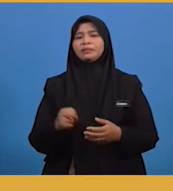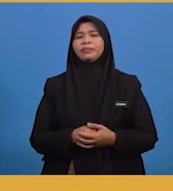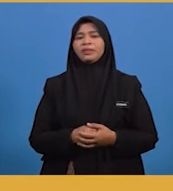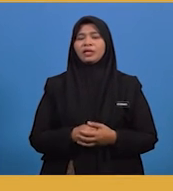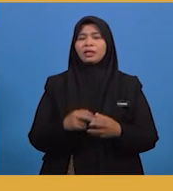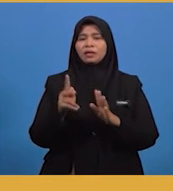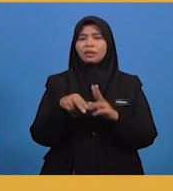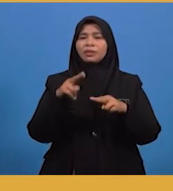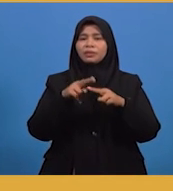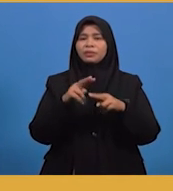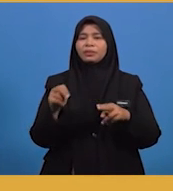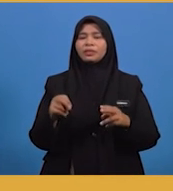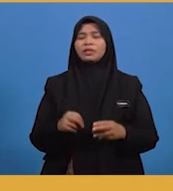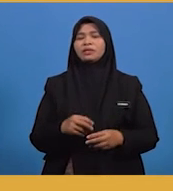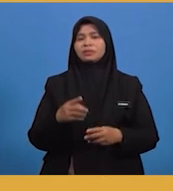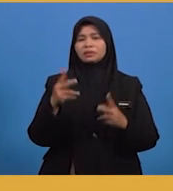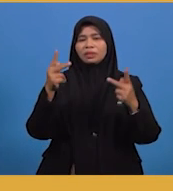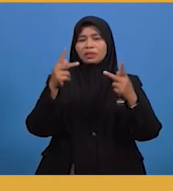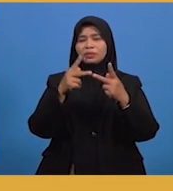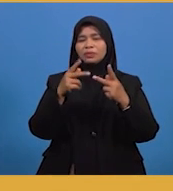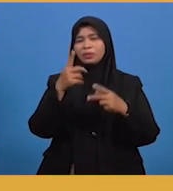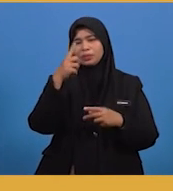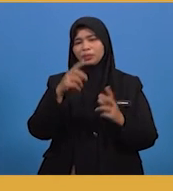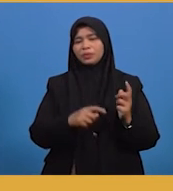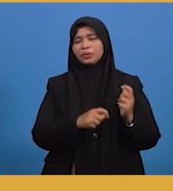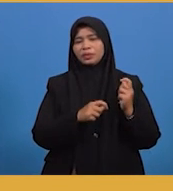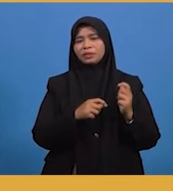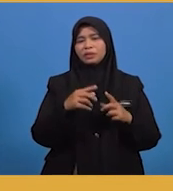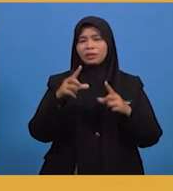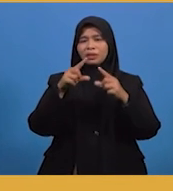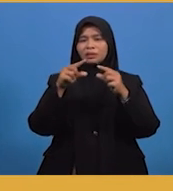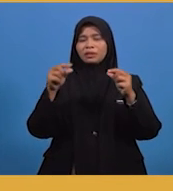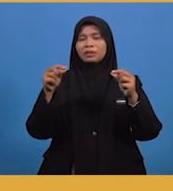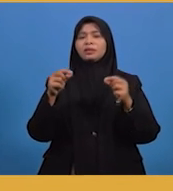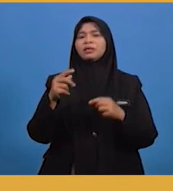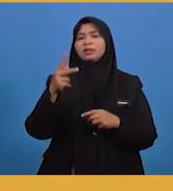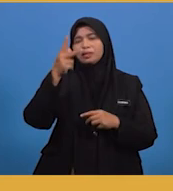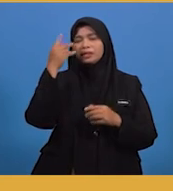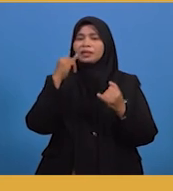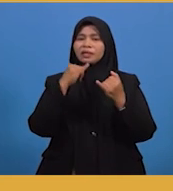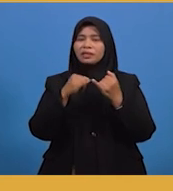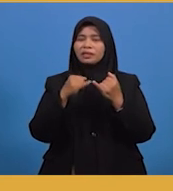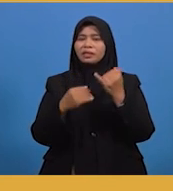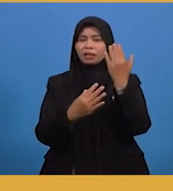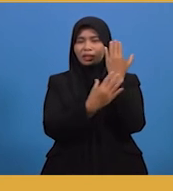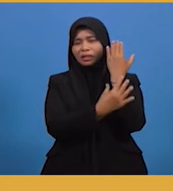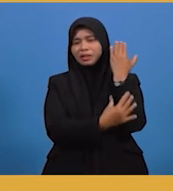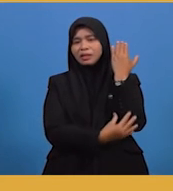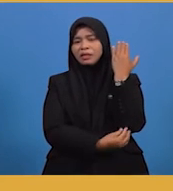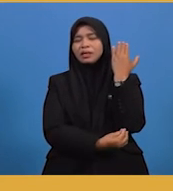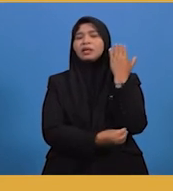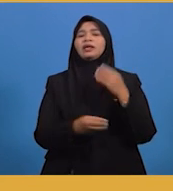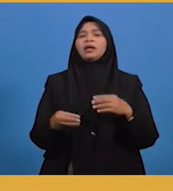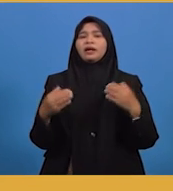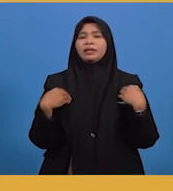negara kita sesuai untuk ketenteraan Jepun, di mana di hujung semenanjung tanah Melayu